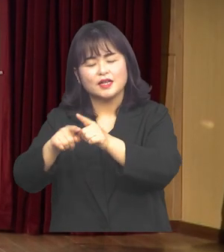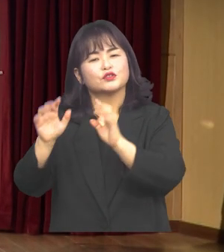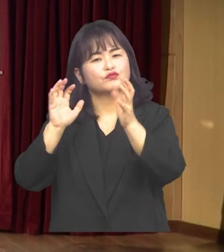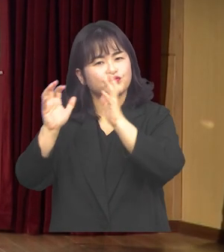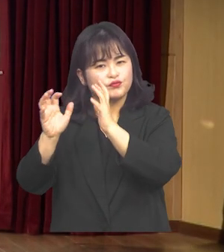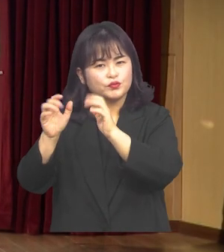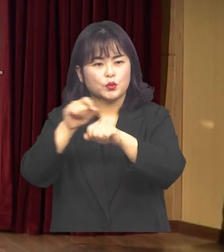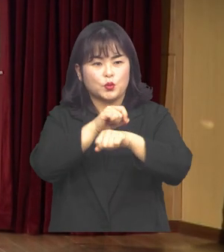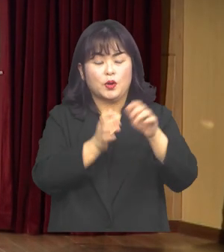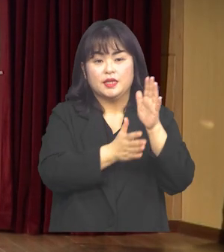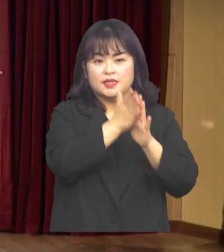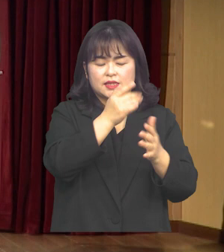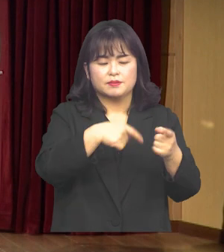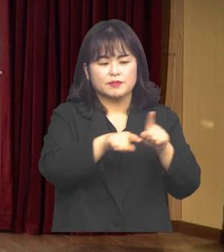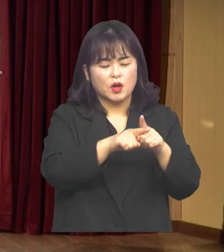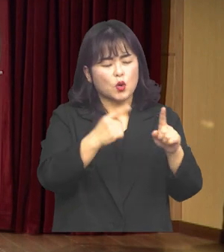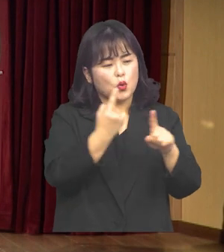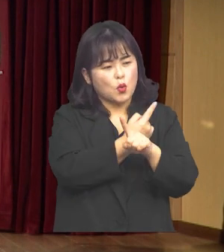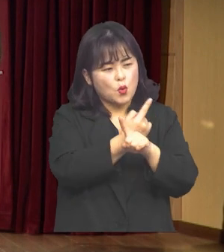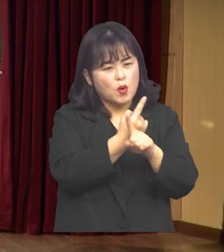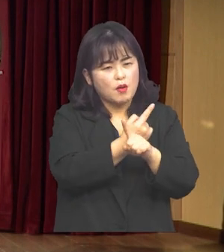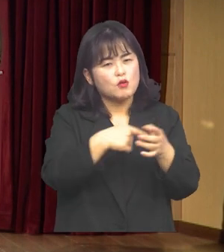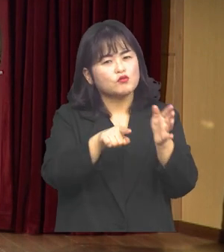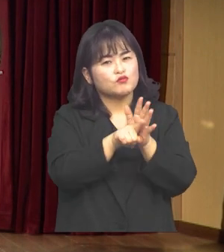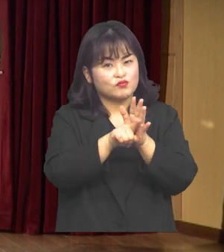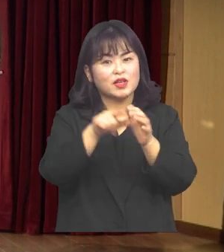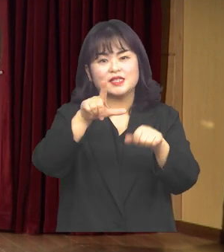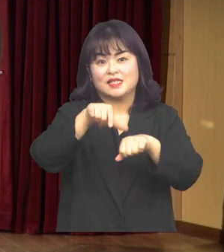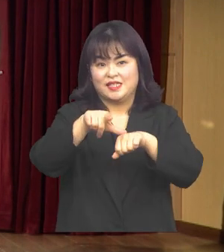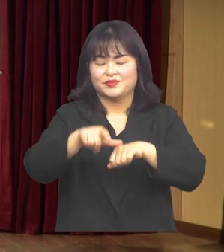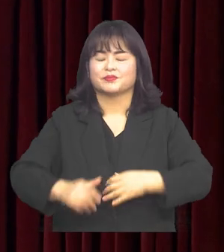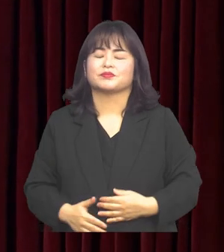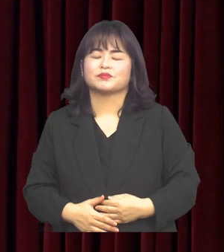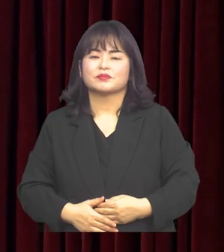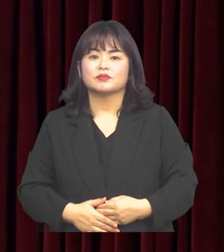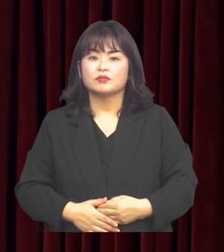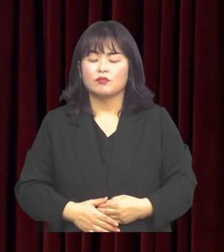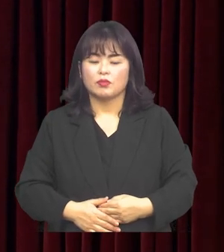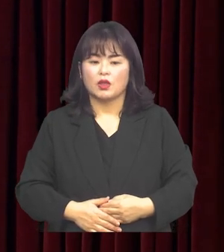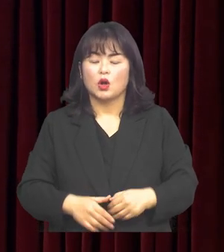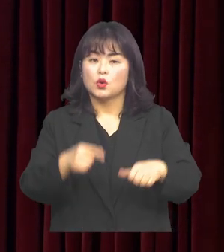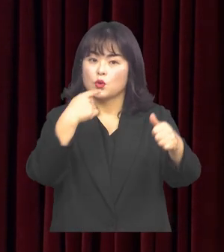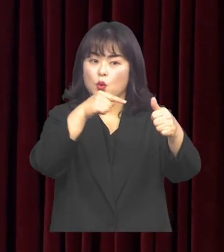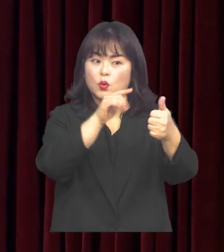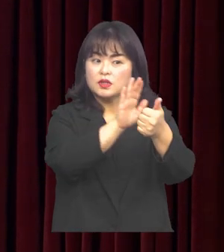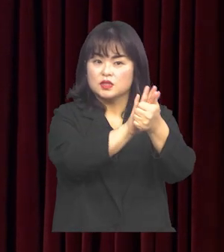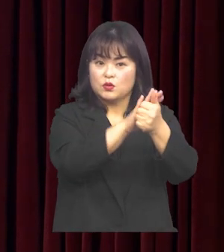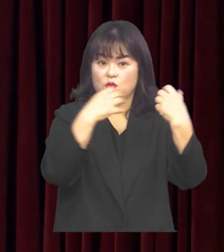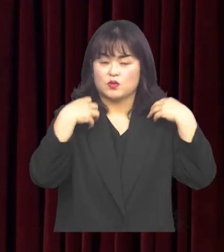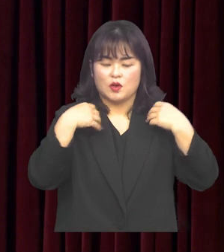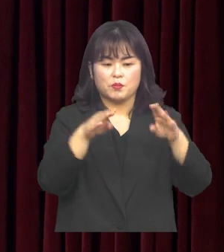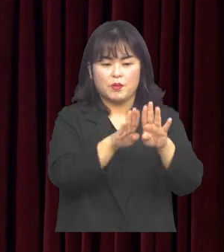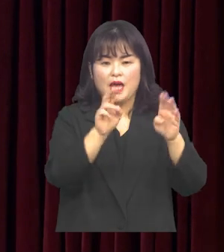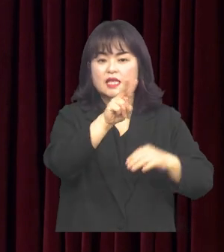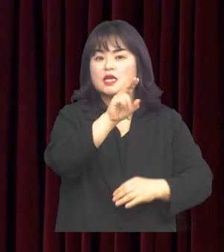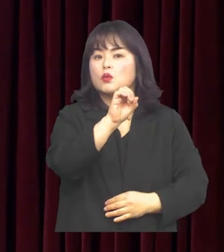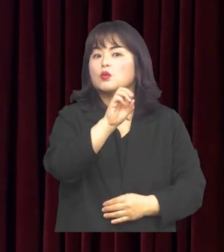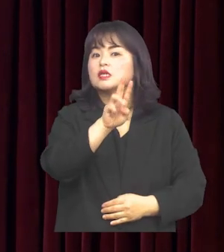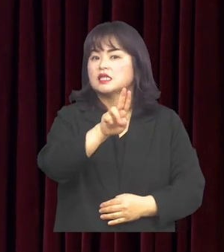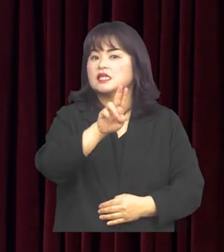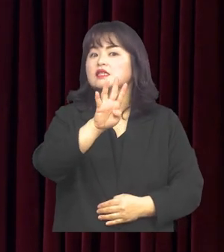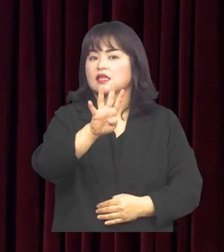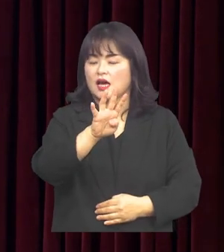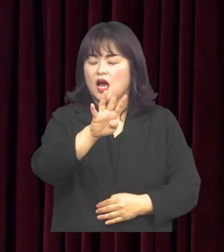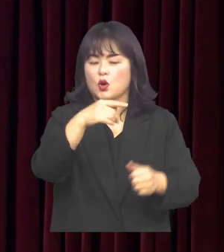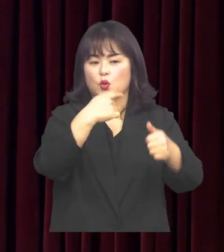한 패널 토론, 용인 교육을 바꾸는 시간도 이어졌습니다. 한편 용인교육지원청이 주관하는